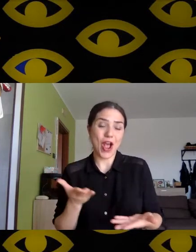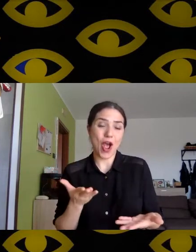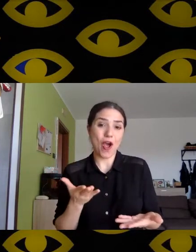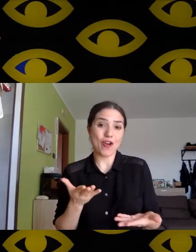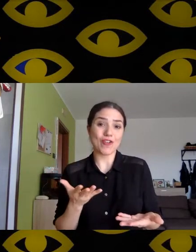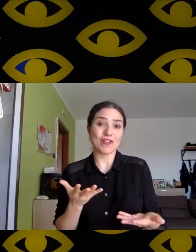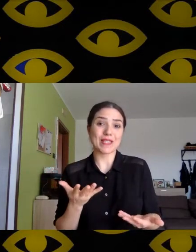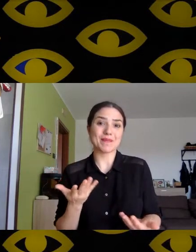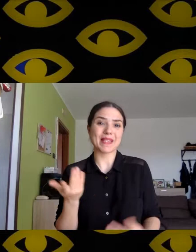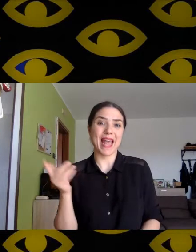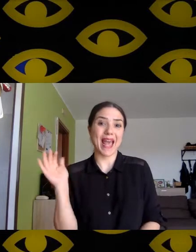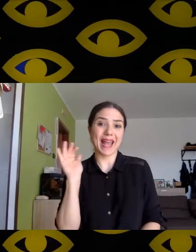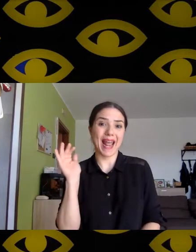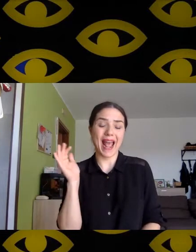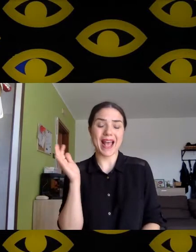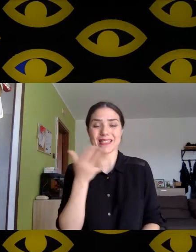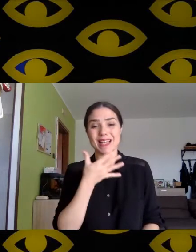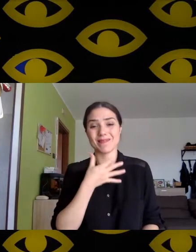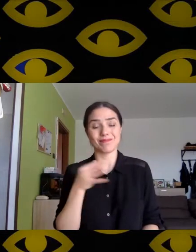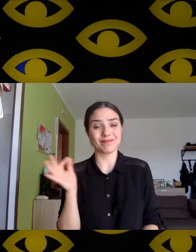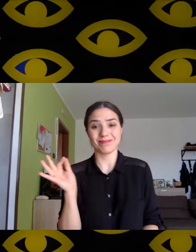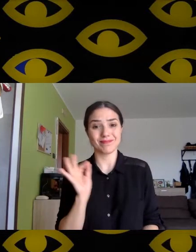questa ragazza, questa splendida donna che